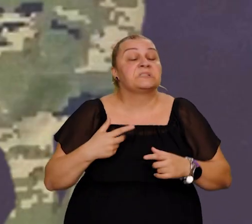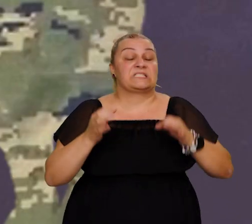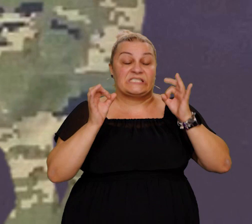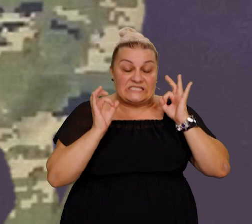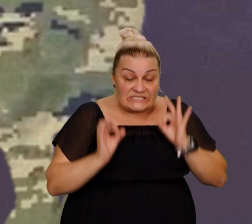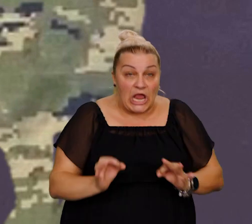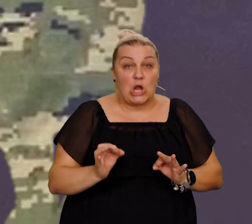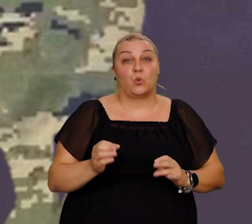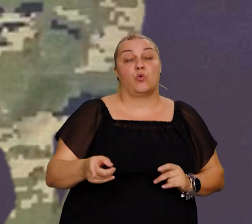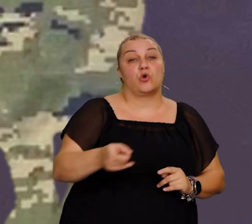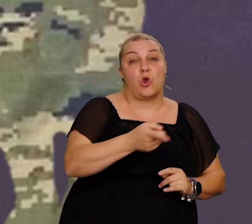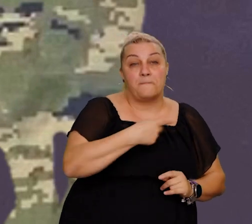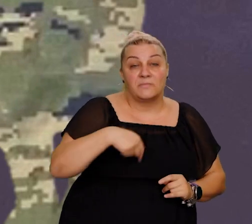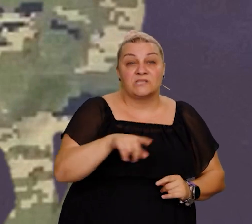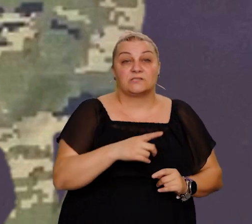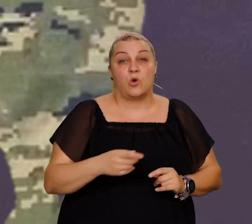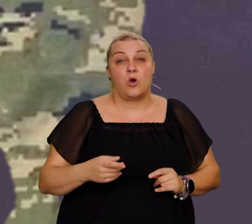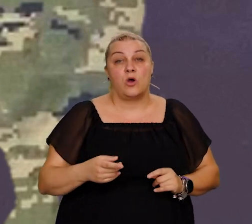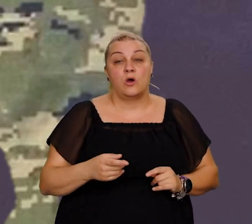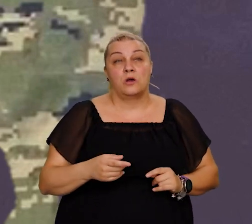sigurno smo